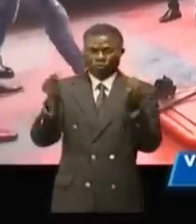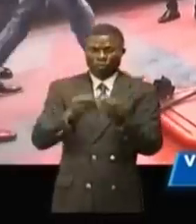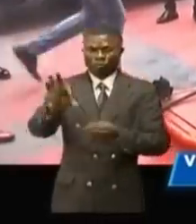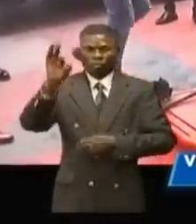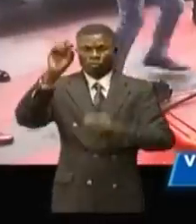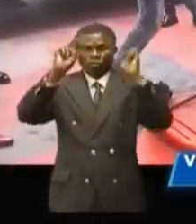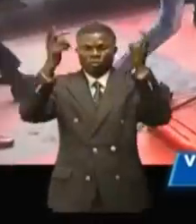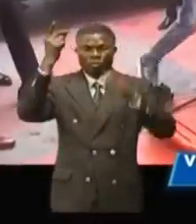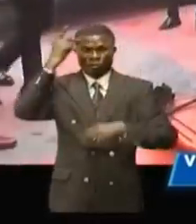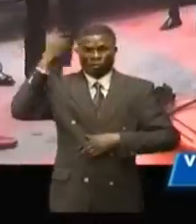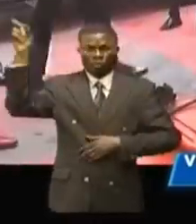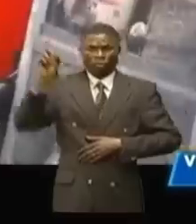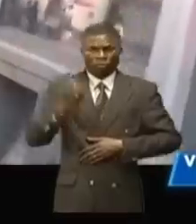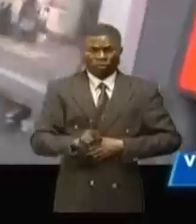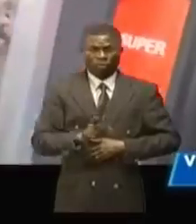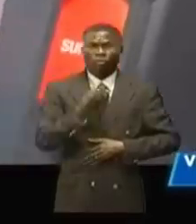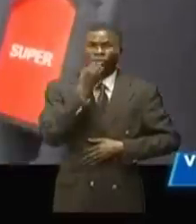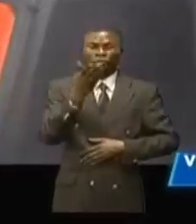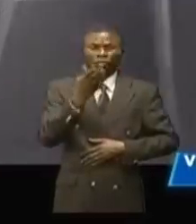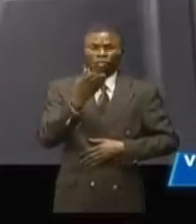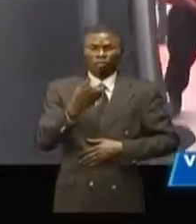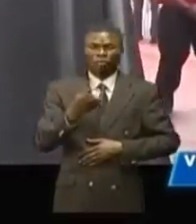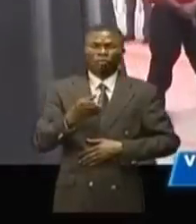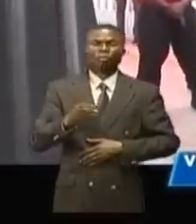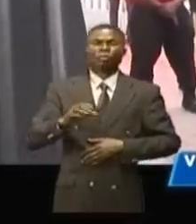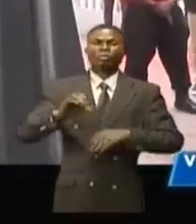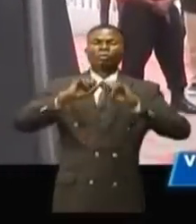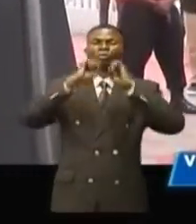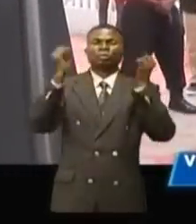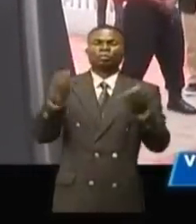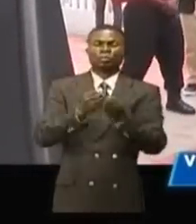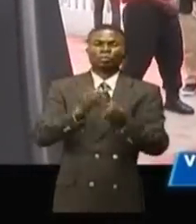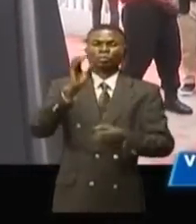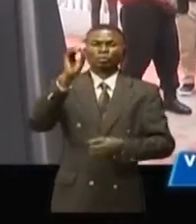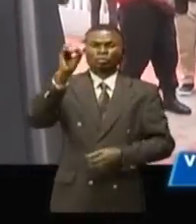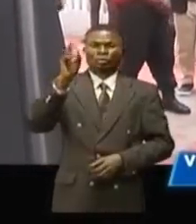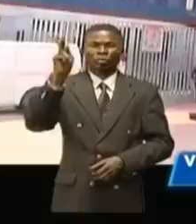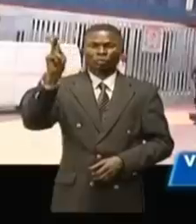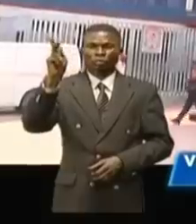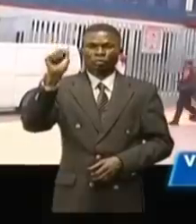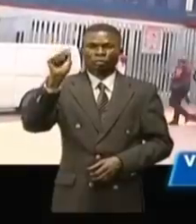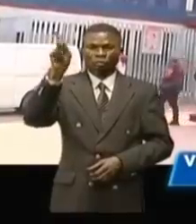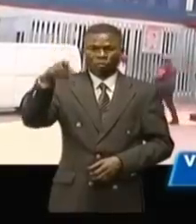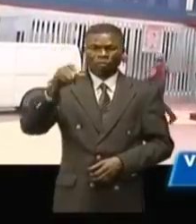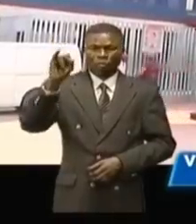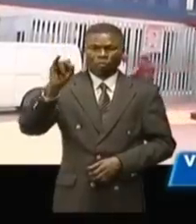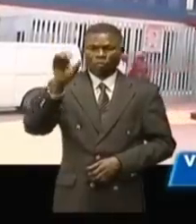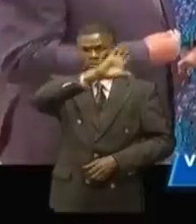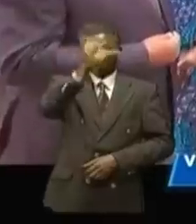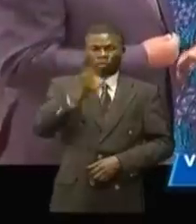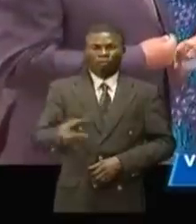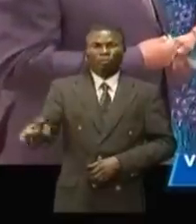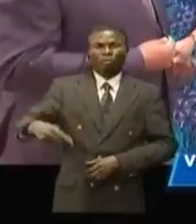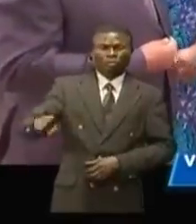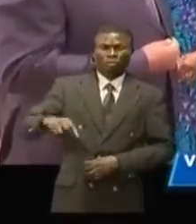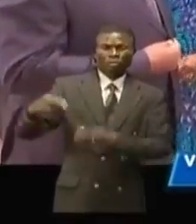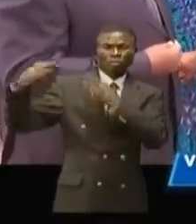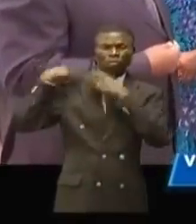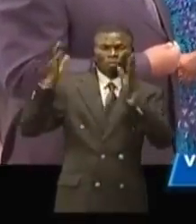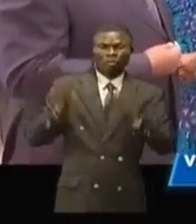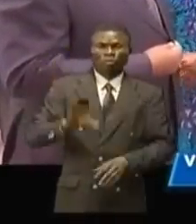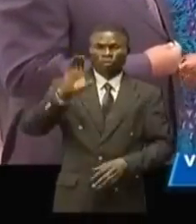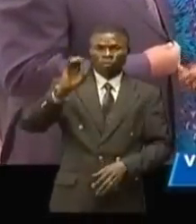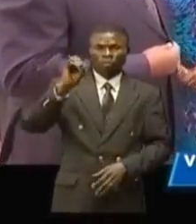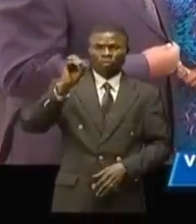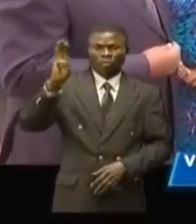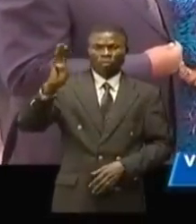ville de Kinshasa. C'est le cas de la station-service Okapi située dans la commune de la Gombe. Ici, les responsables de Kobil ont